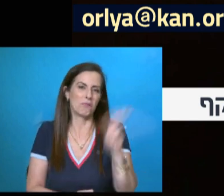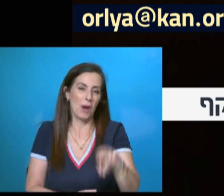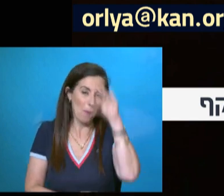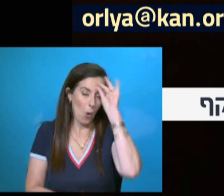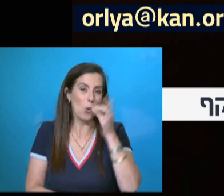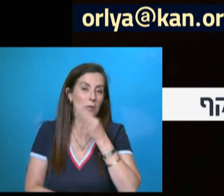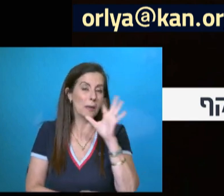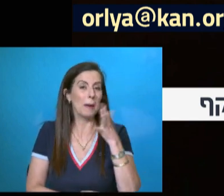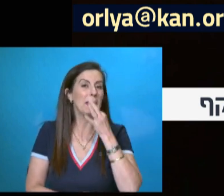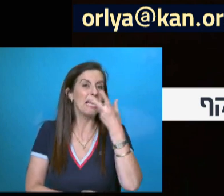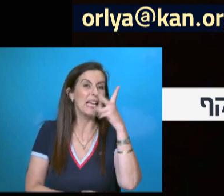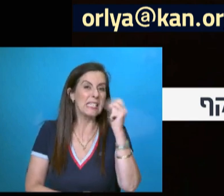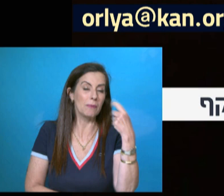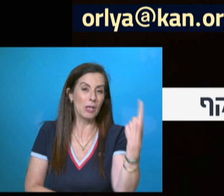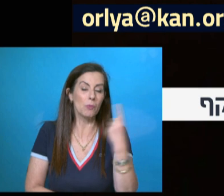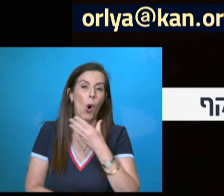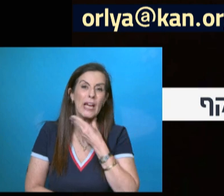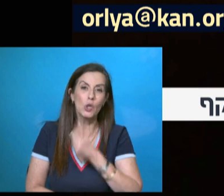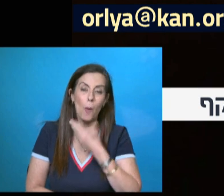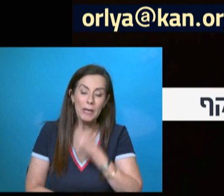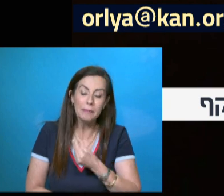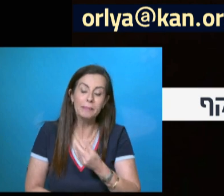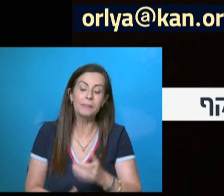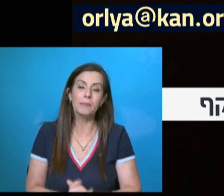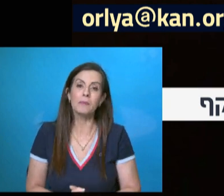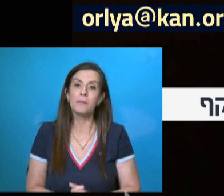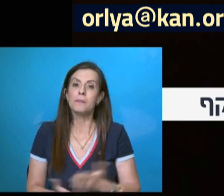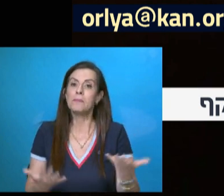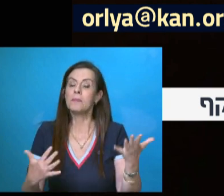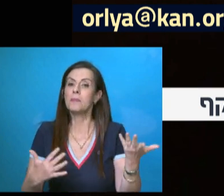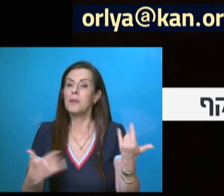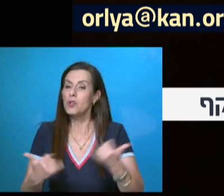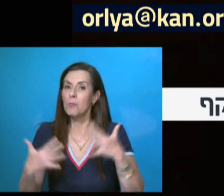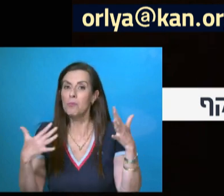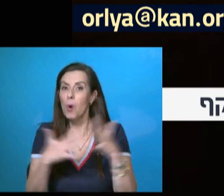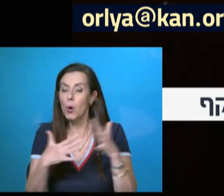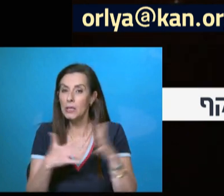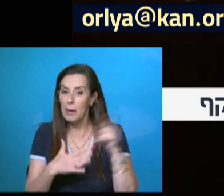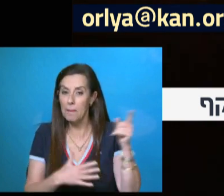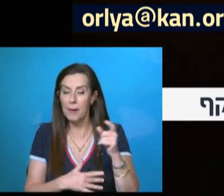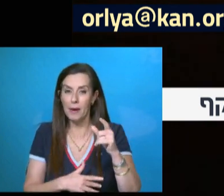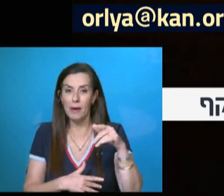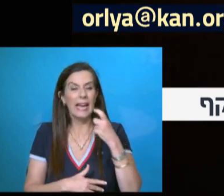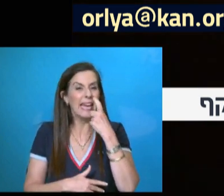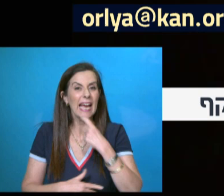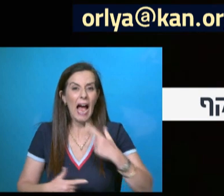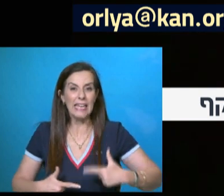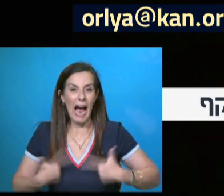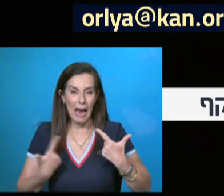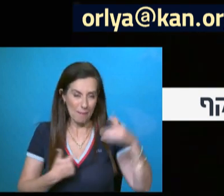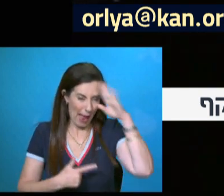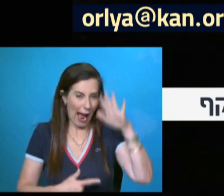20 ממוצא אתיופי. גורמי חקירה נמצאים ברחוב השיירה בקריית חיים, כמובן